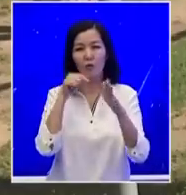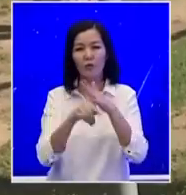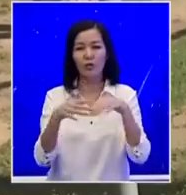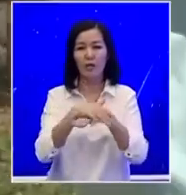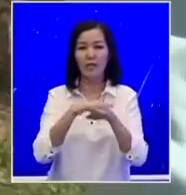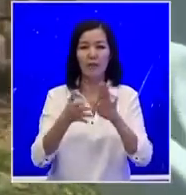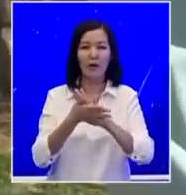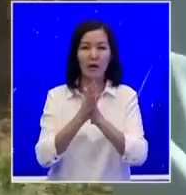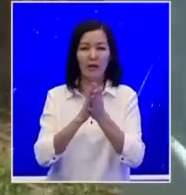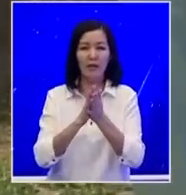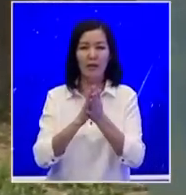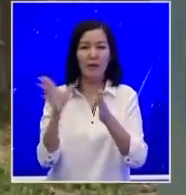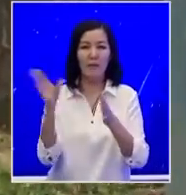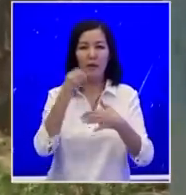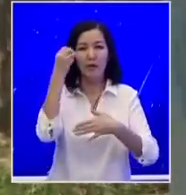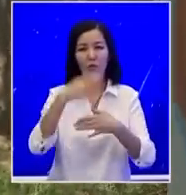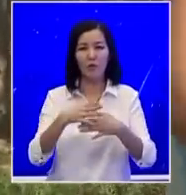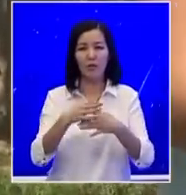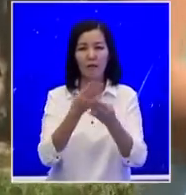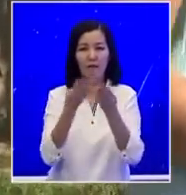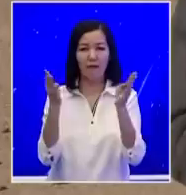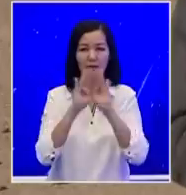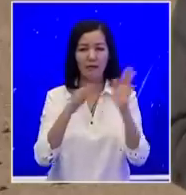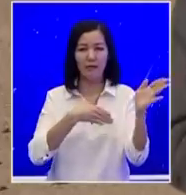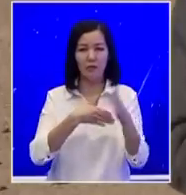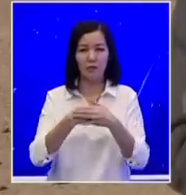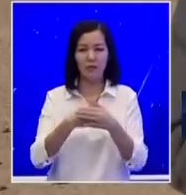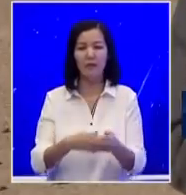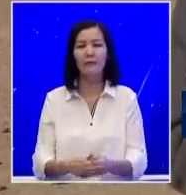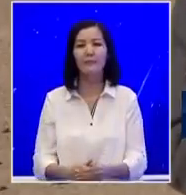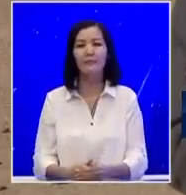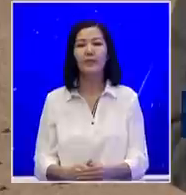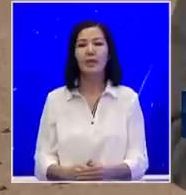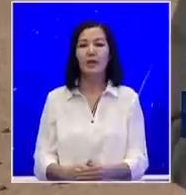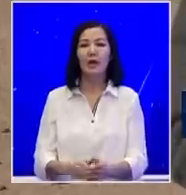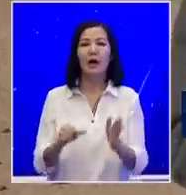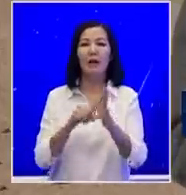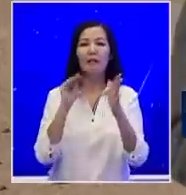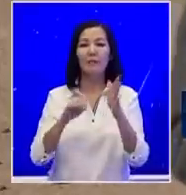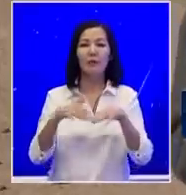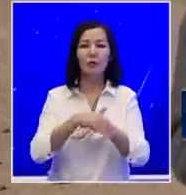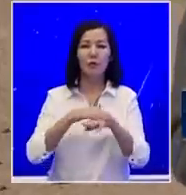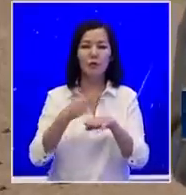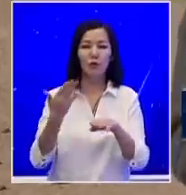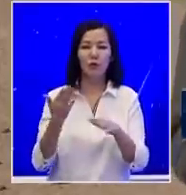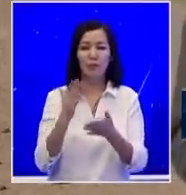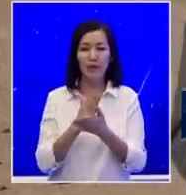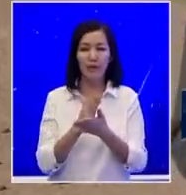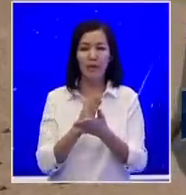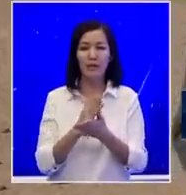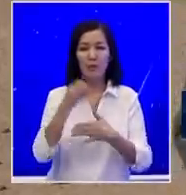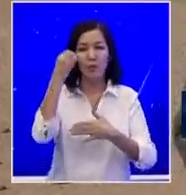көп шоғырланатын барлық орталық карантинге жабылған. Ақши ауылында жалпы 6000-нан аса тұрғын бар. Ауыл